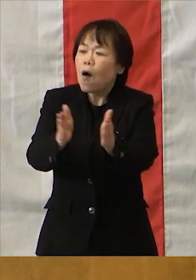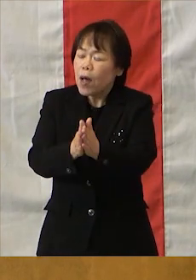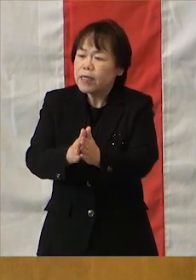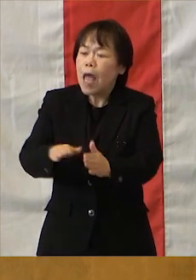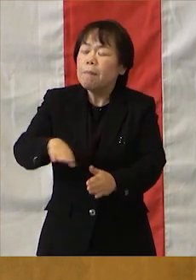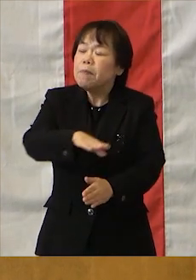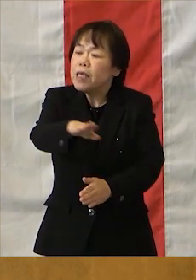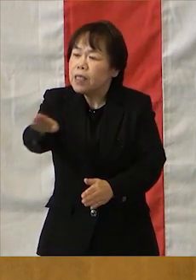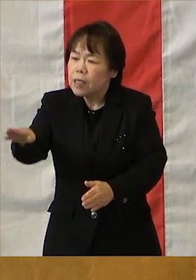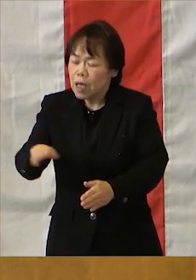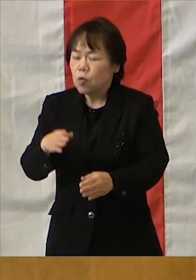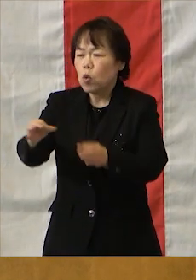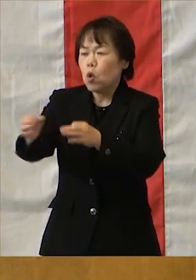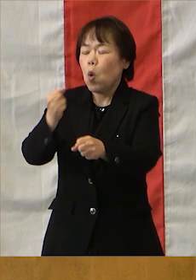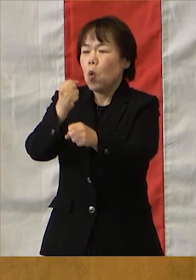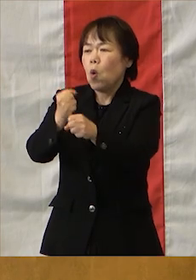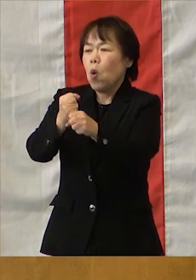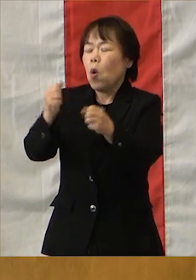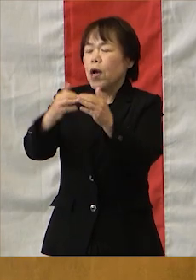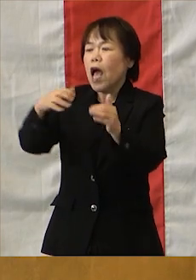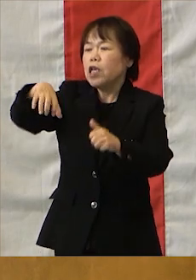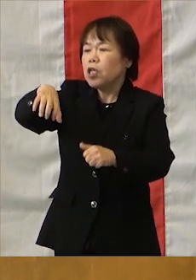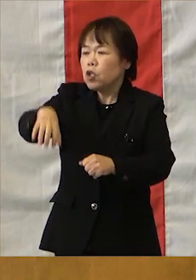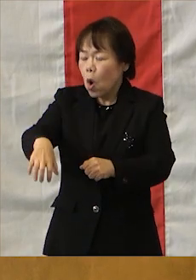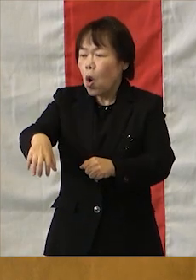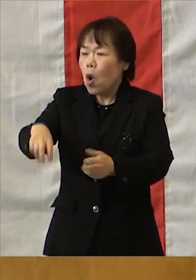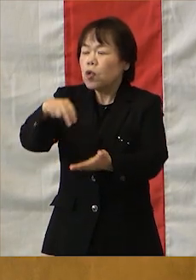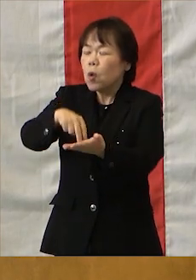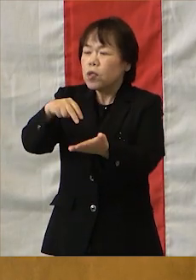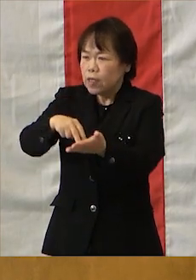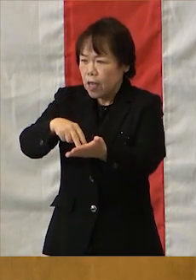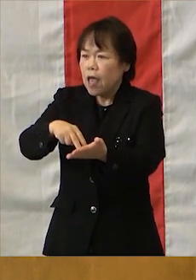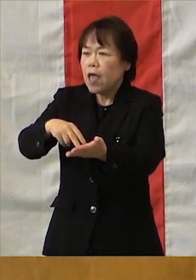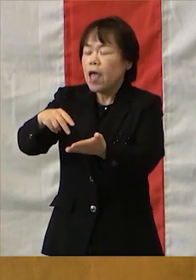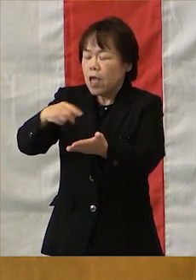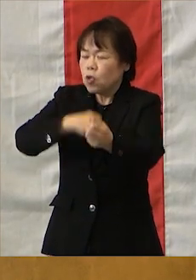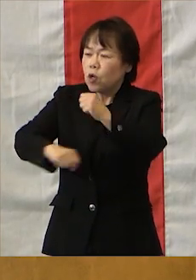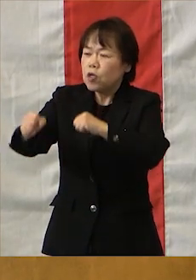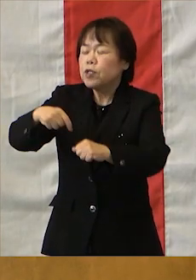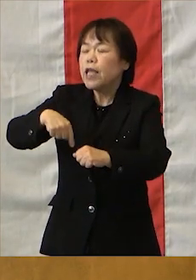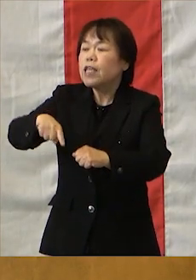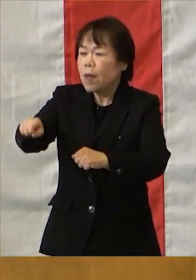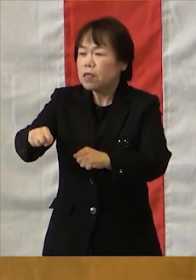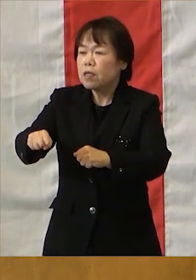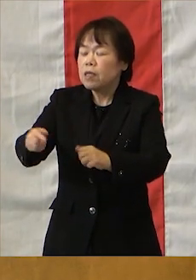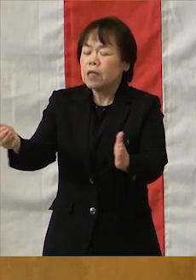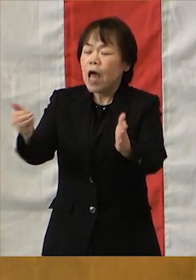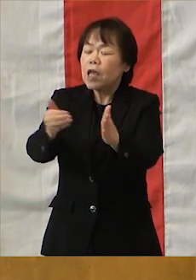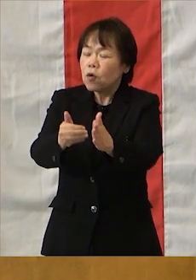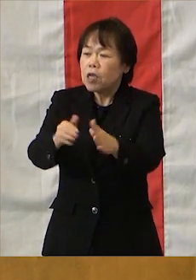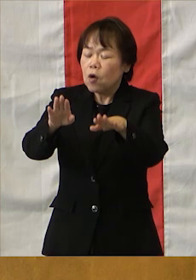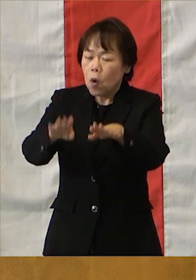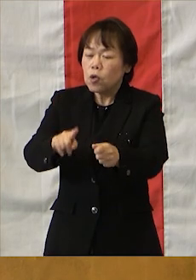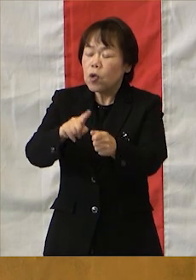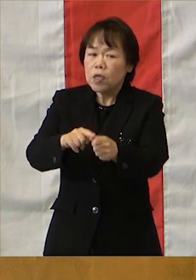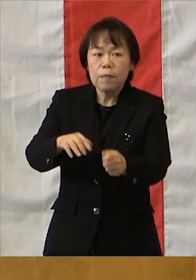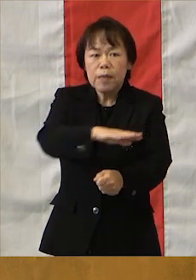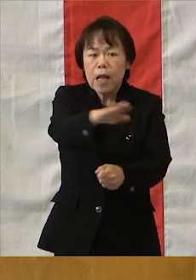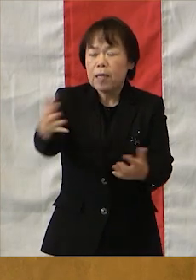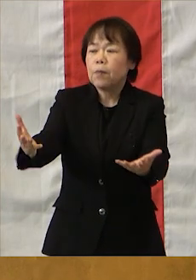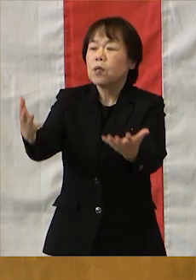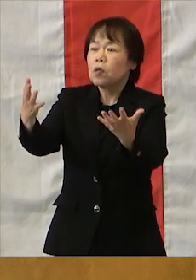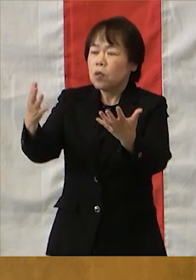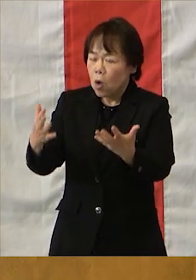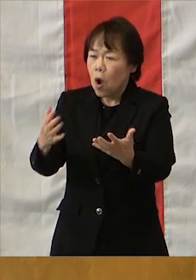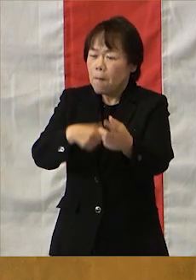の商工会議所とししてこの南極に挑んでいく所存です終わりにこの1年が本日お越しの企業